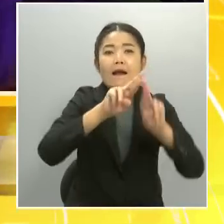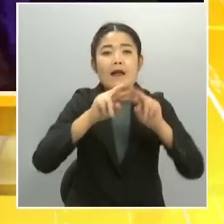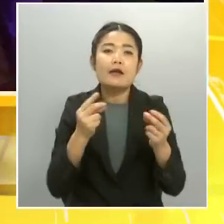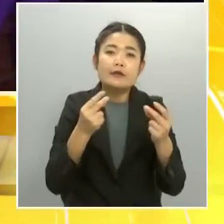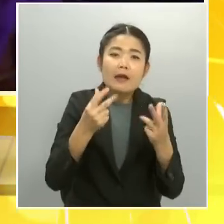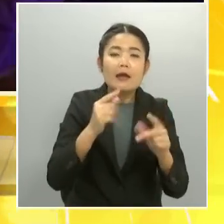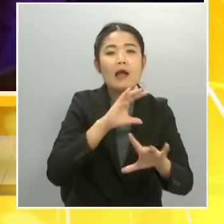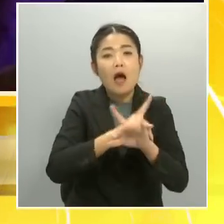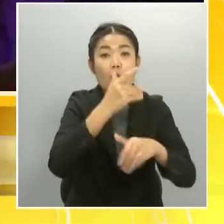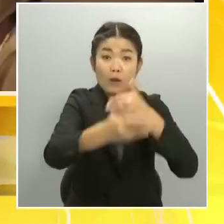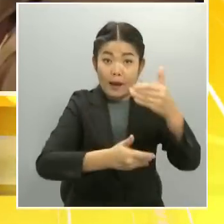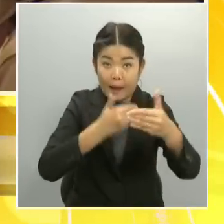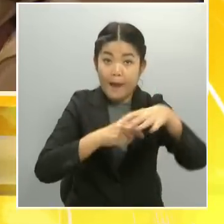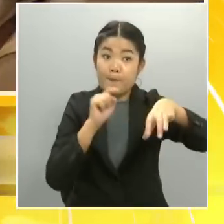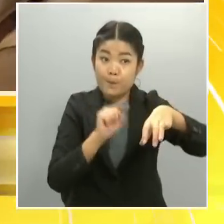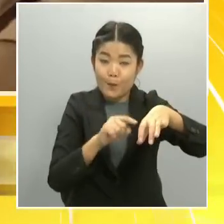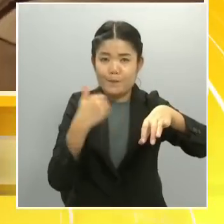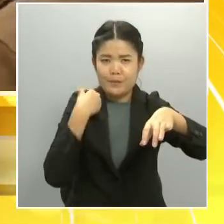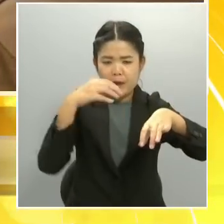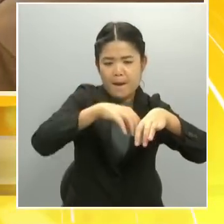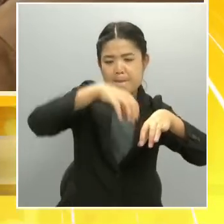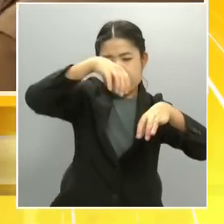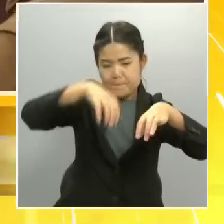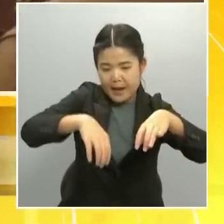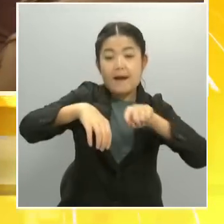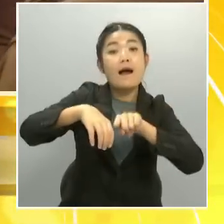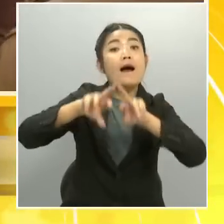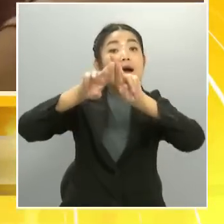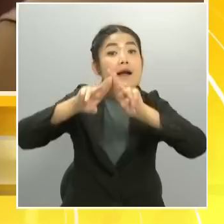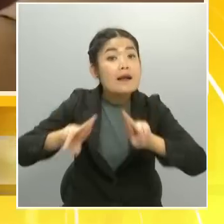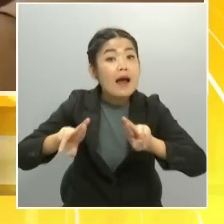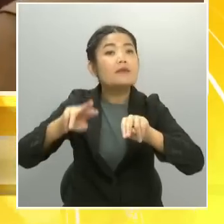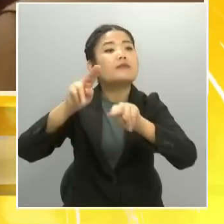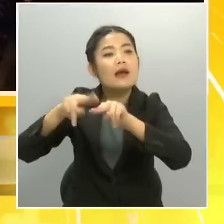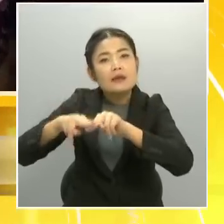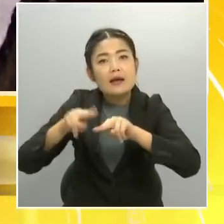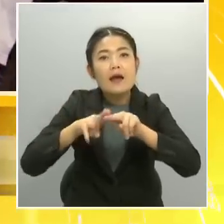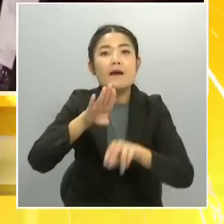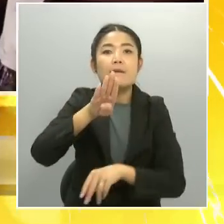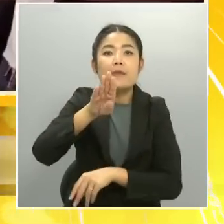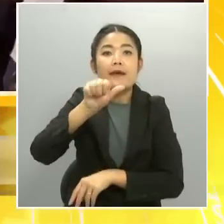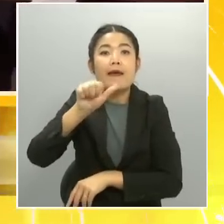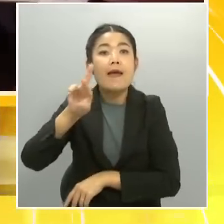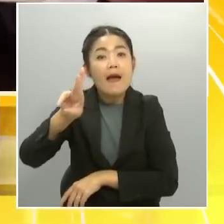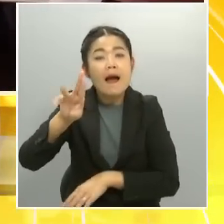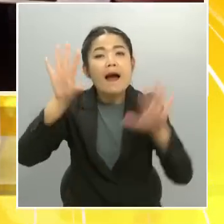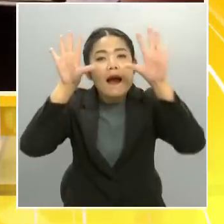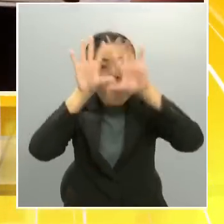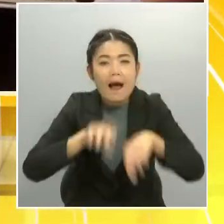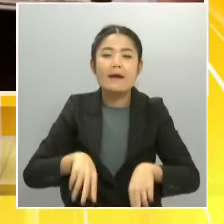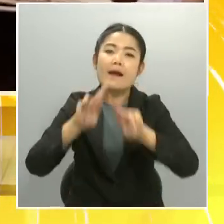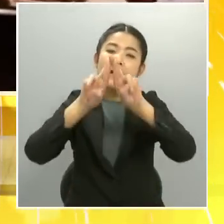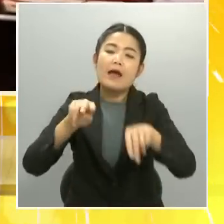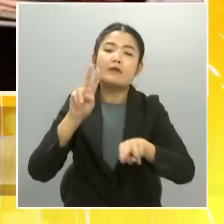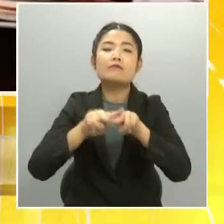งอยู่แล้วก็จะมีถัดมาจะเป็น Mountain Bar and Bistro อันนี้เหมือนจะเป็นร้านอาหารแบบนั่งชิลอ่ะ